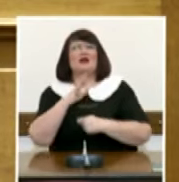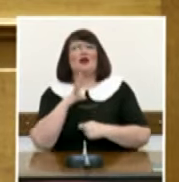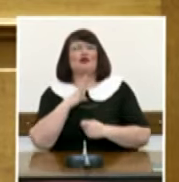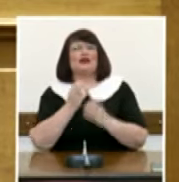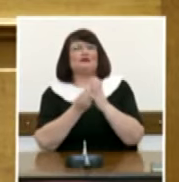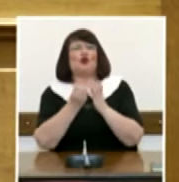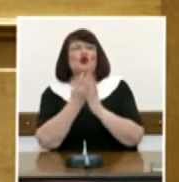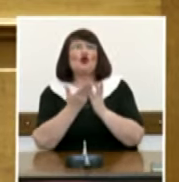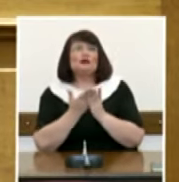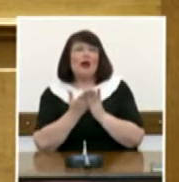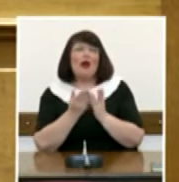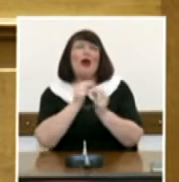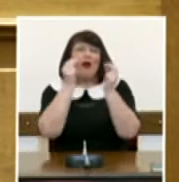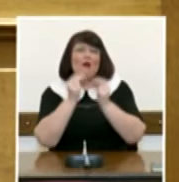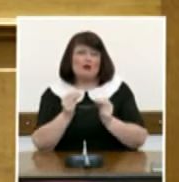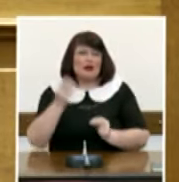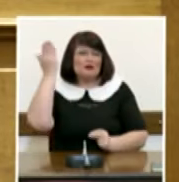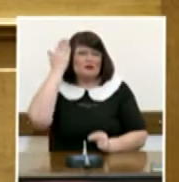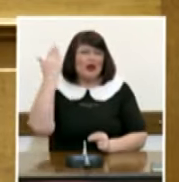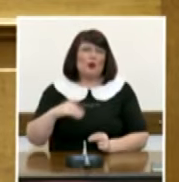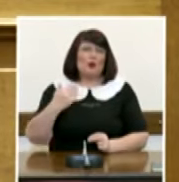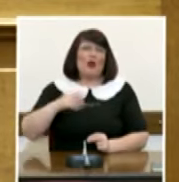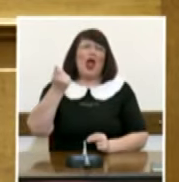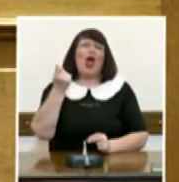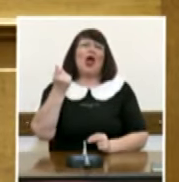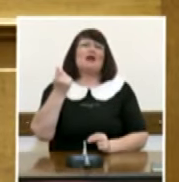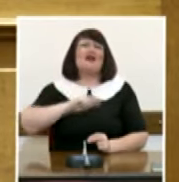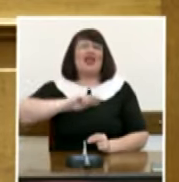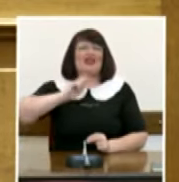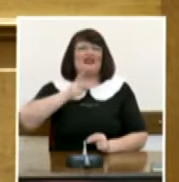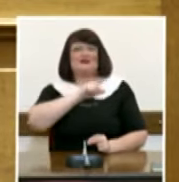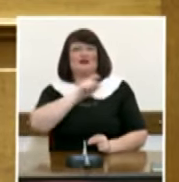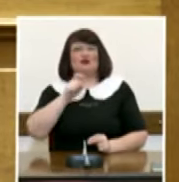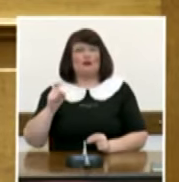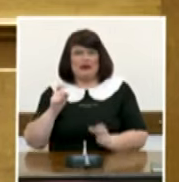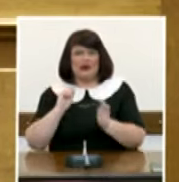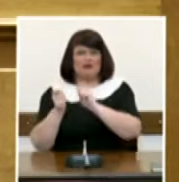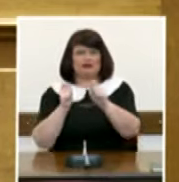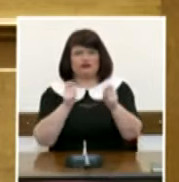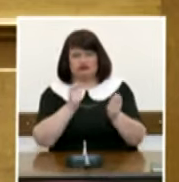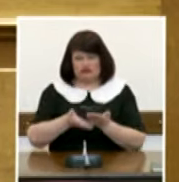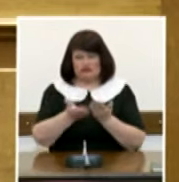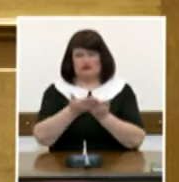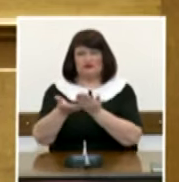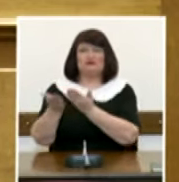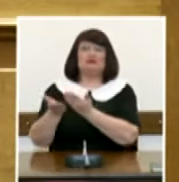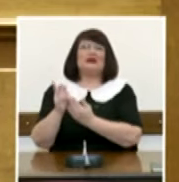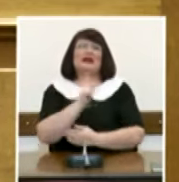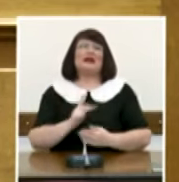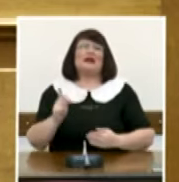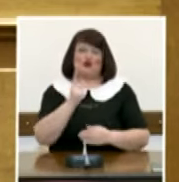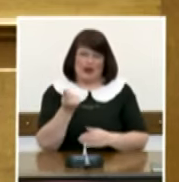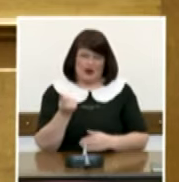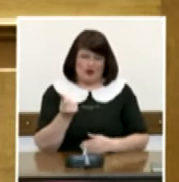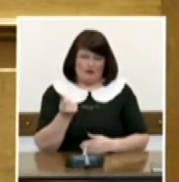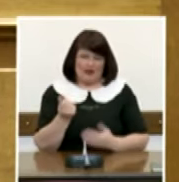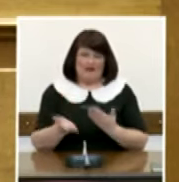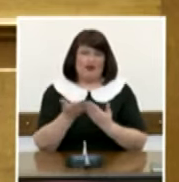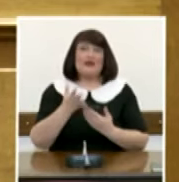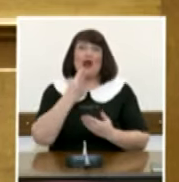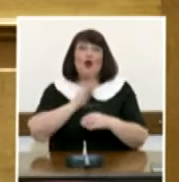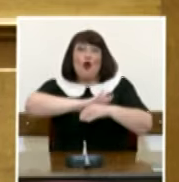μύθος ότι η Ελλάδα είναι παγκόσμια πρωταθλήτρια στην ακρίβεια. Η Ελλάδα δεν είναι πρωταθλήτρια στην ακρίβεια. Έχουμε να κάνουμε με